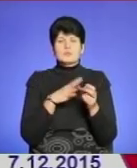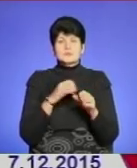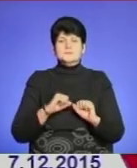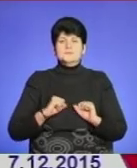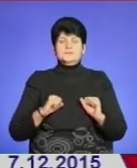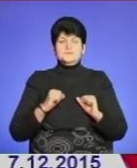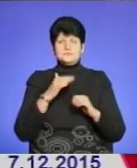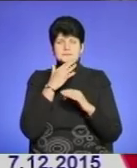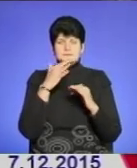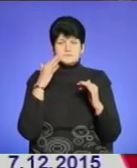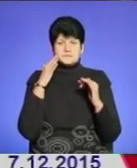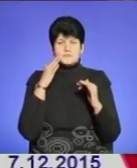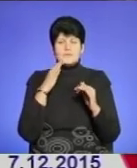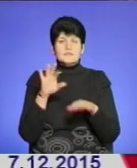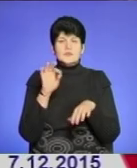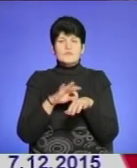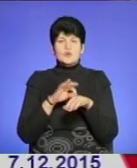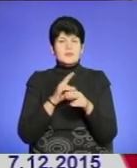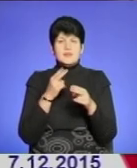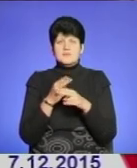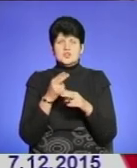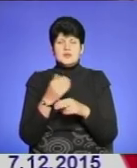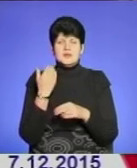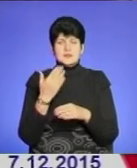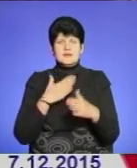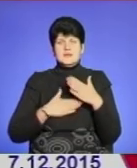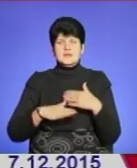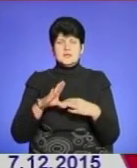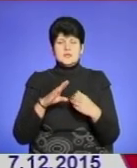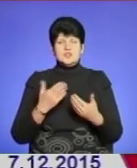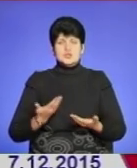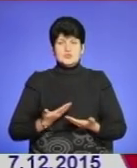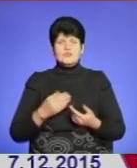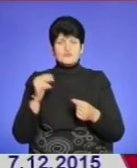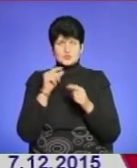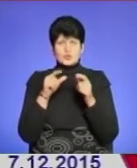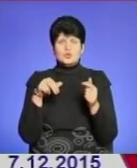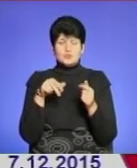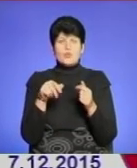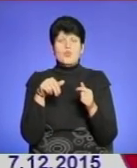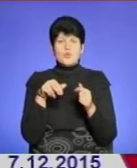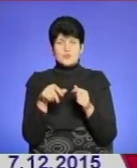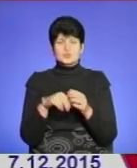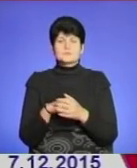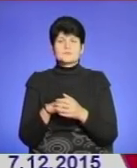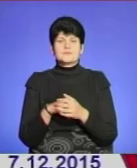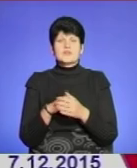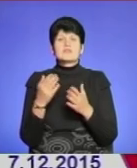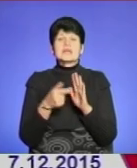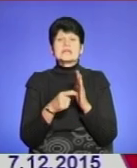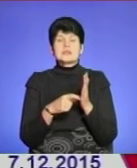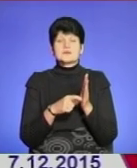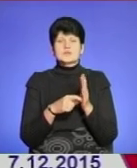докласти чималих зусиль. Хвороба не заважає їй радіти життю. В школу ходиш? Ходжу. А в який вже